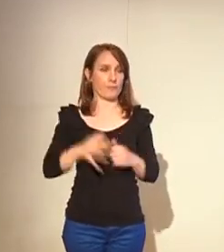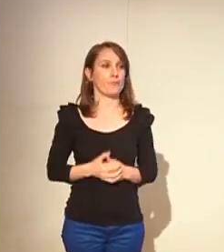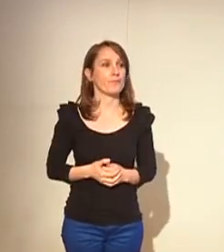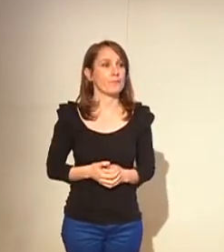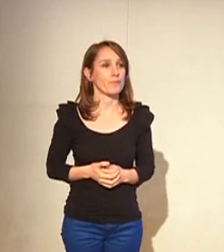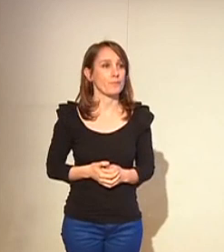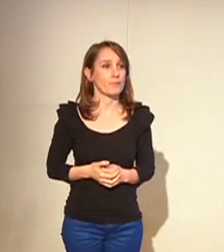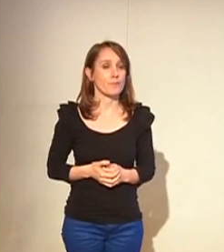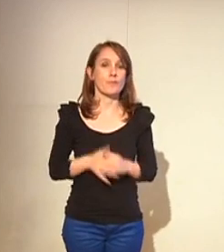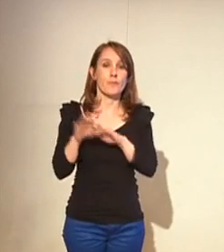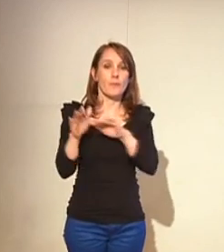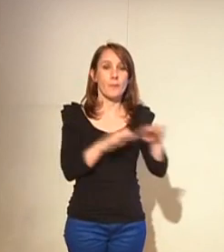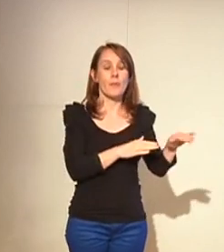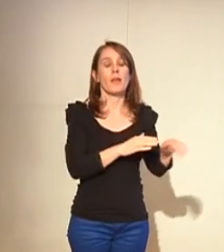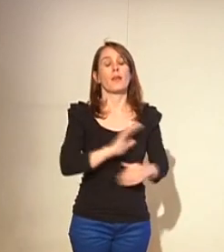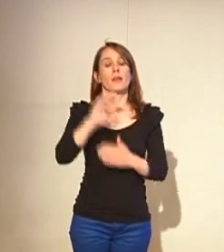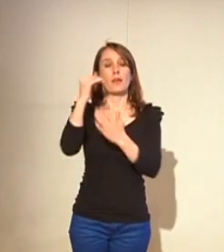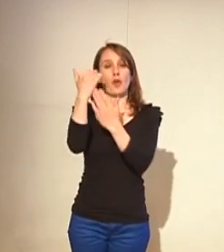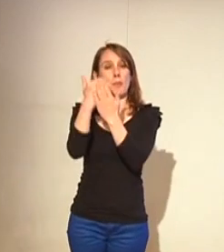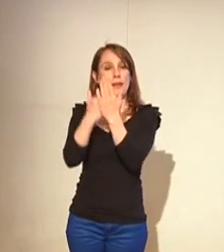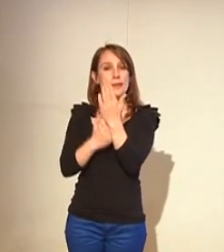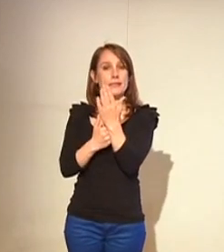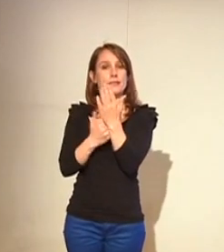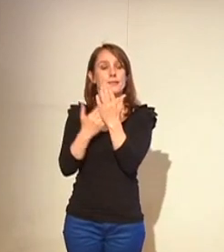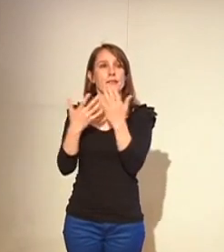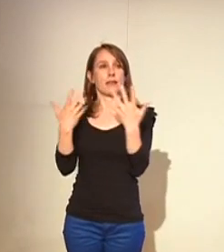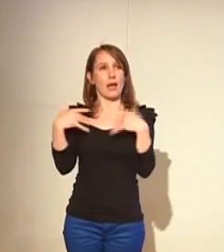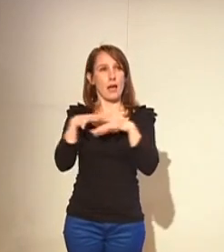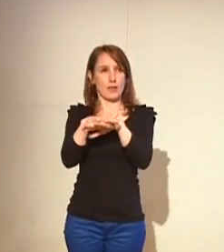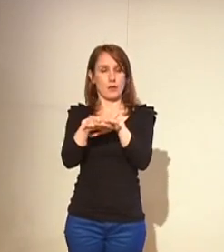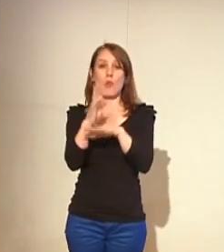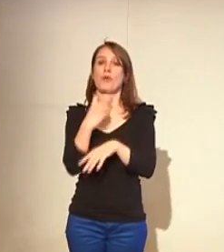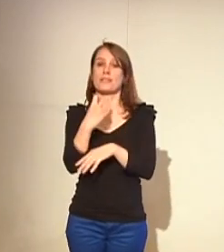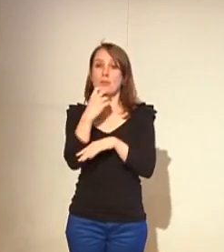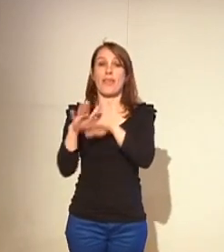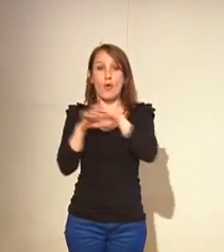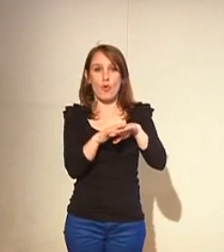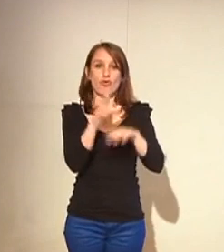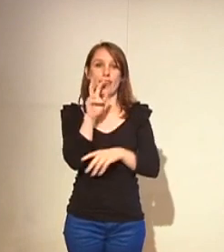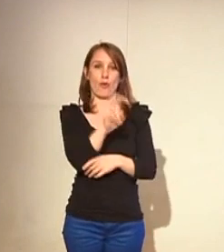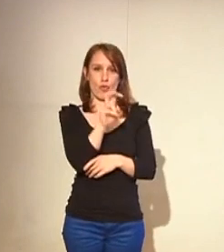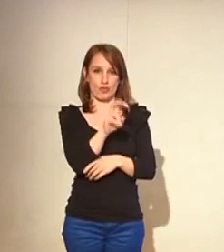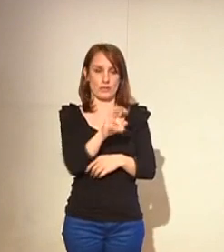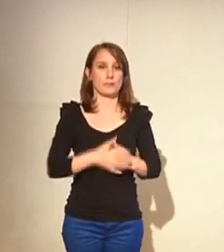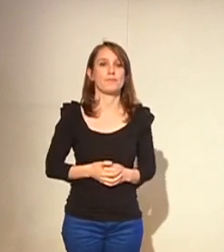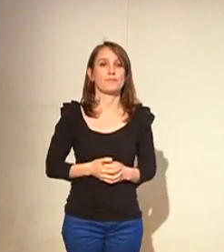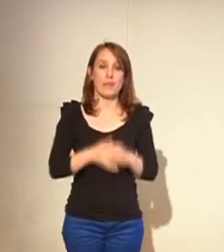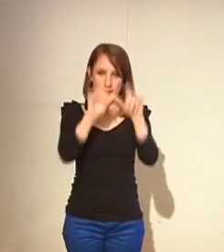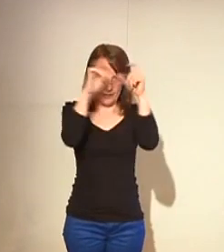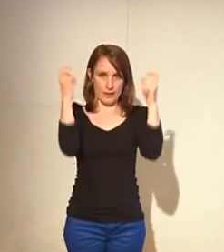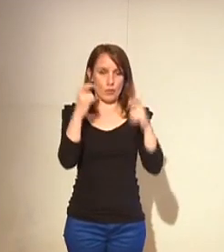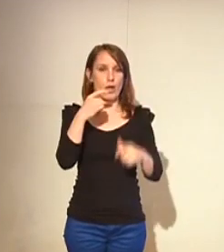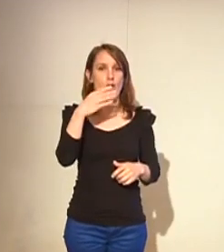Bou pour la liste rassemblement de rassemblement citoyen de la gauche et écologiste en titulaire